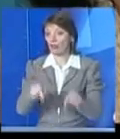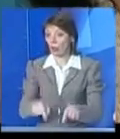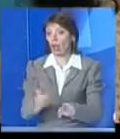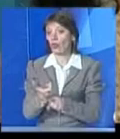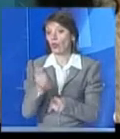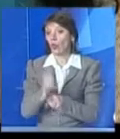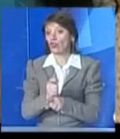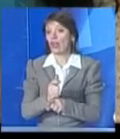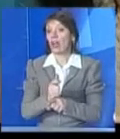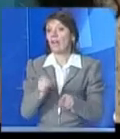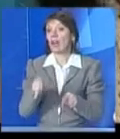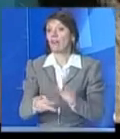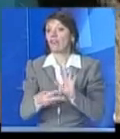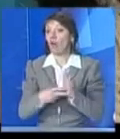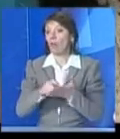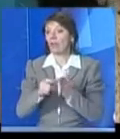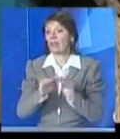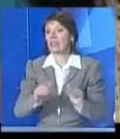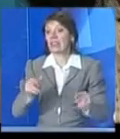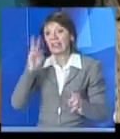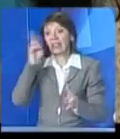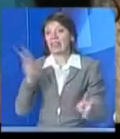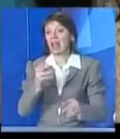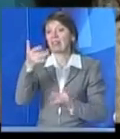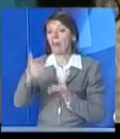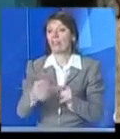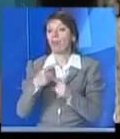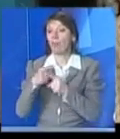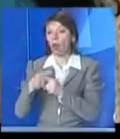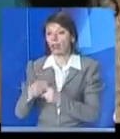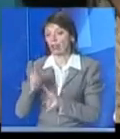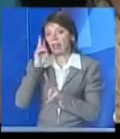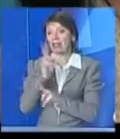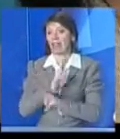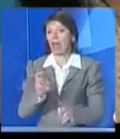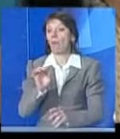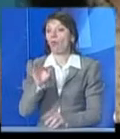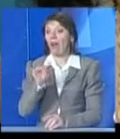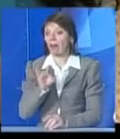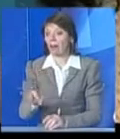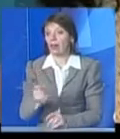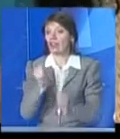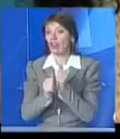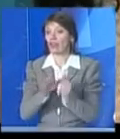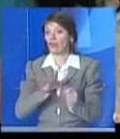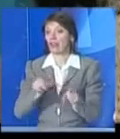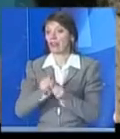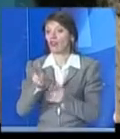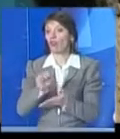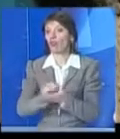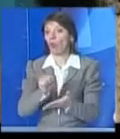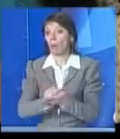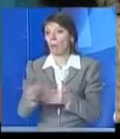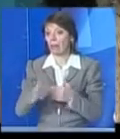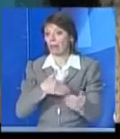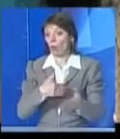дуже подивовані, бо в 7 класі діти не знають таблички множення, в 7 класі діти не знають букваря. Часто буває таке, що й документи на руках